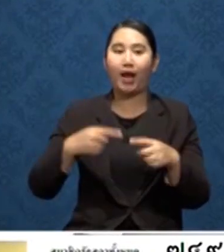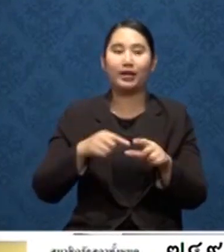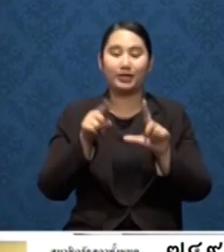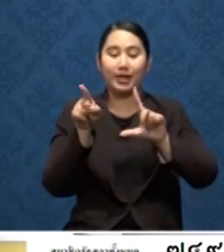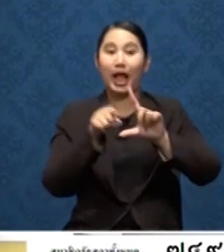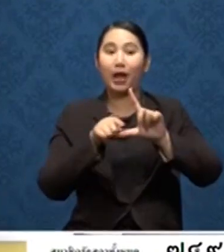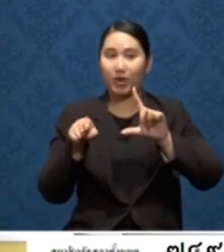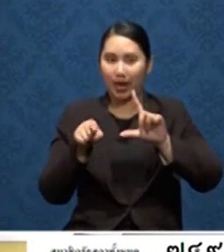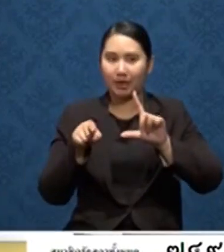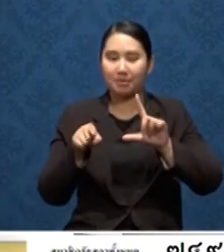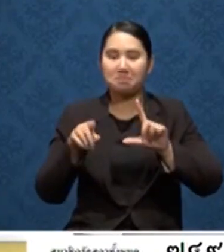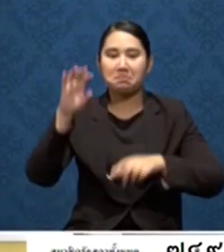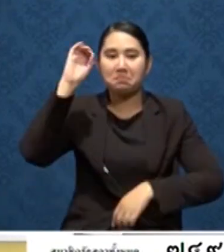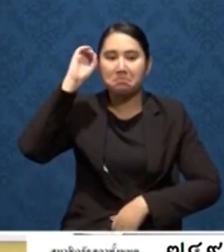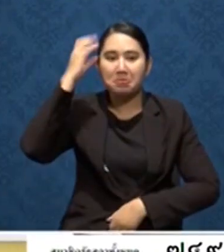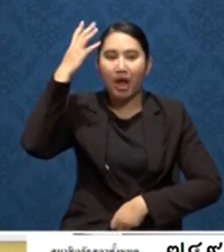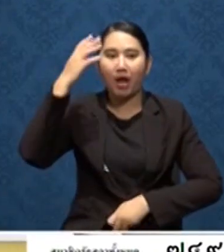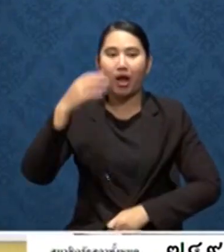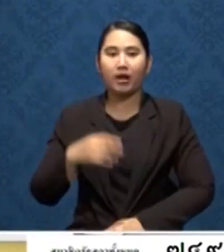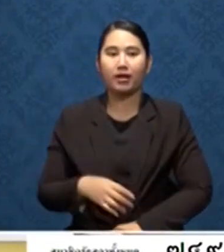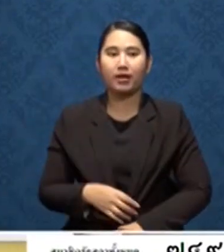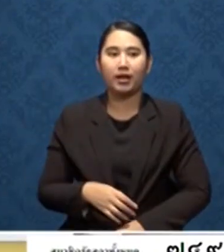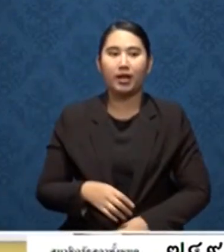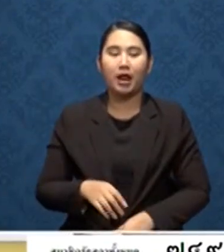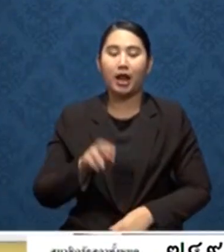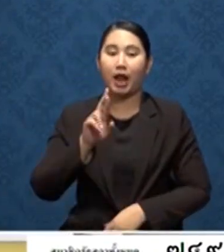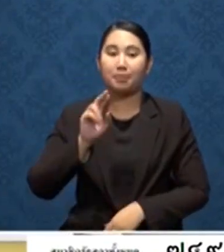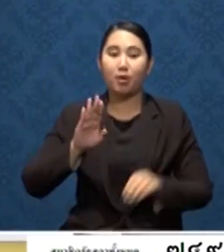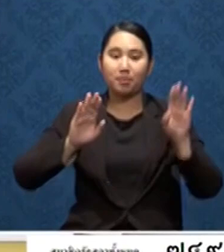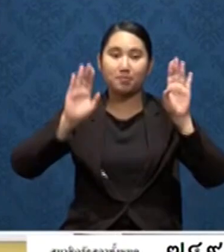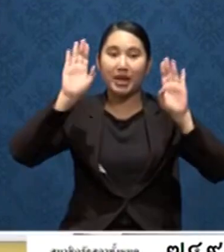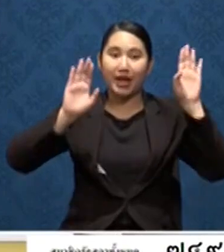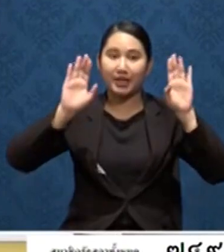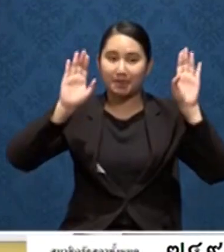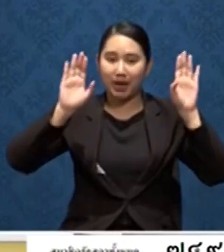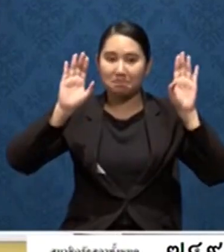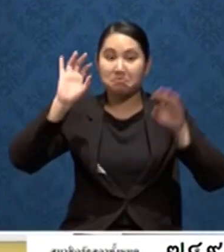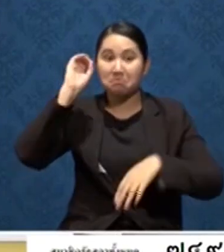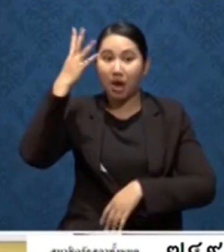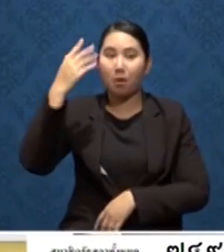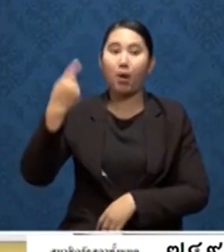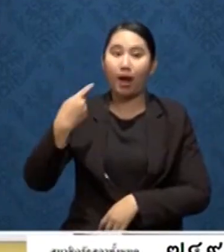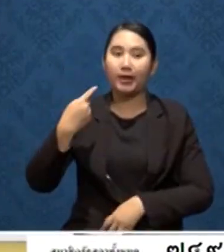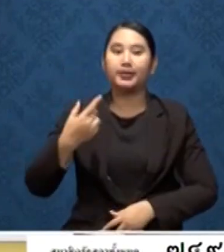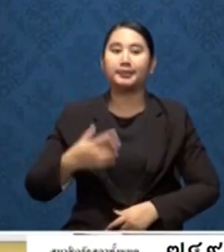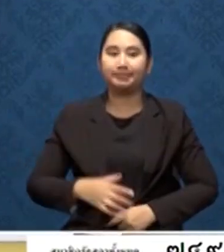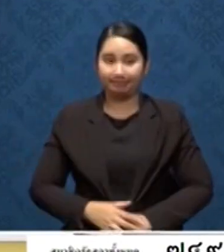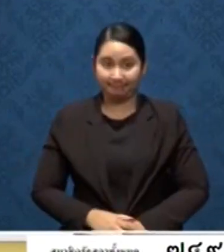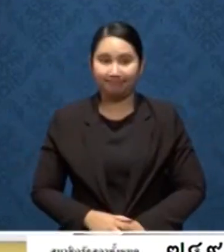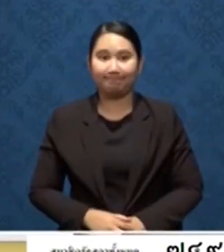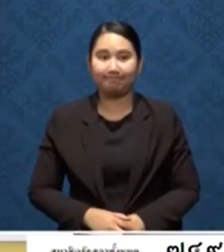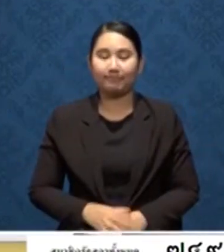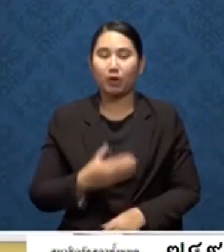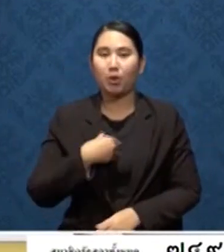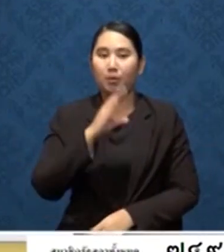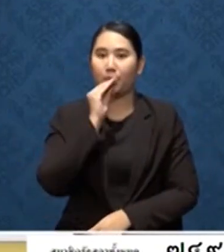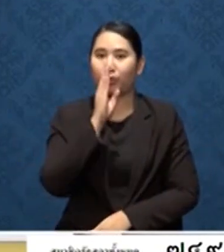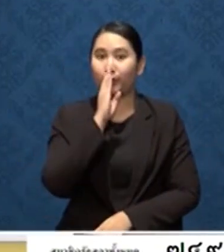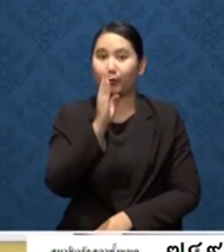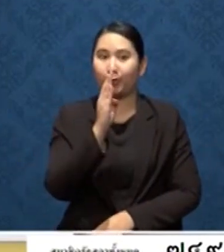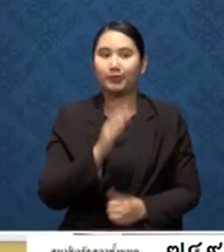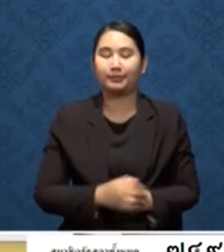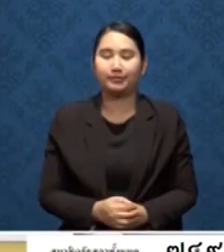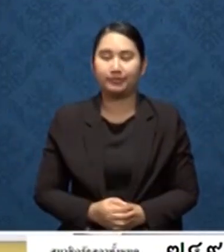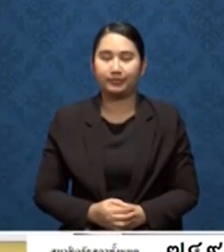นั้นไม่ได้เข้าใจเรื่องระบบการปกครองแบบประชาธิปไตยในระบบรัฐสภาผมต้องเรียนตามตรงนะครับ